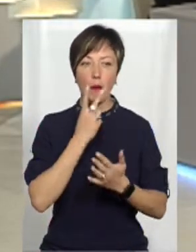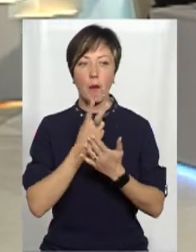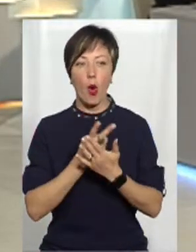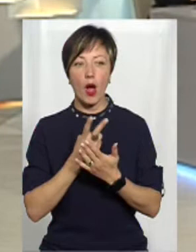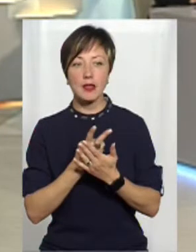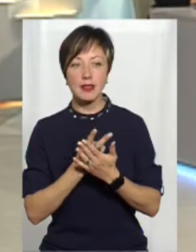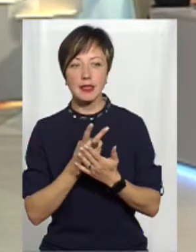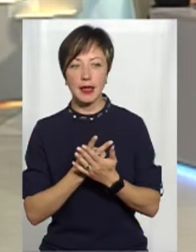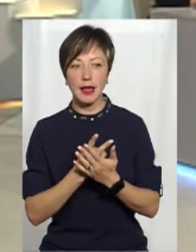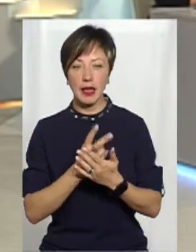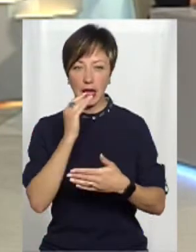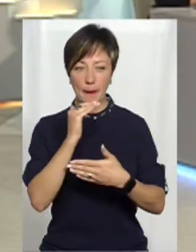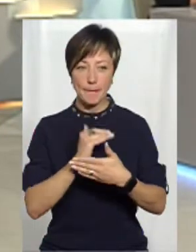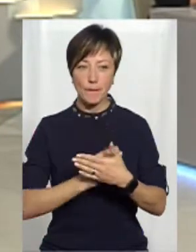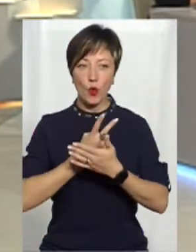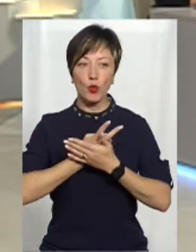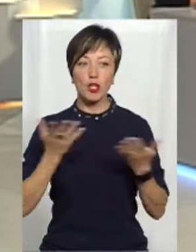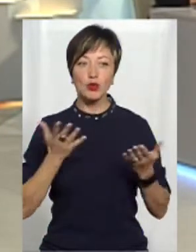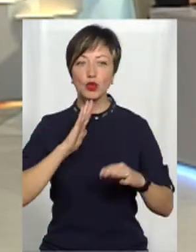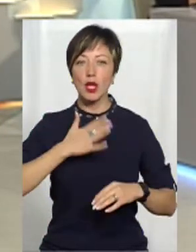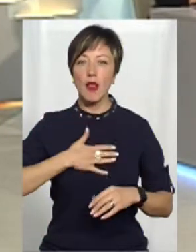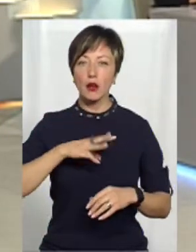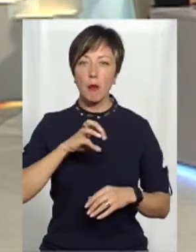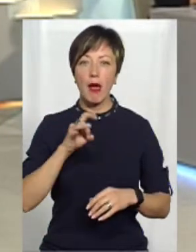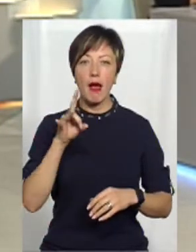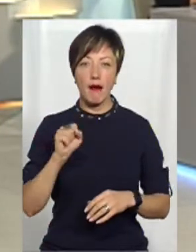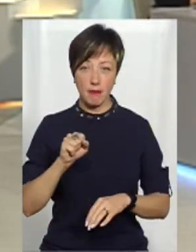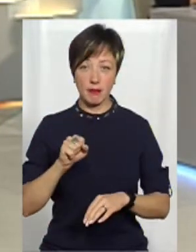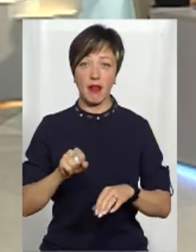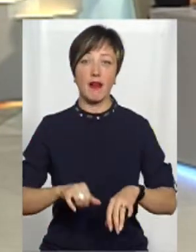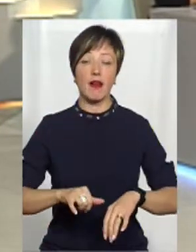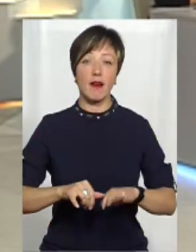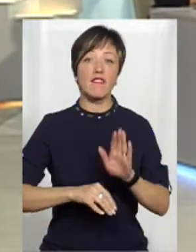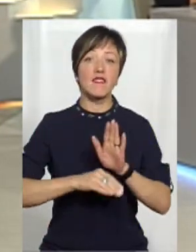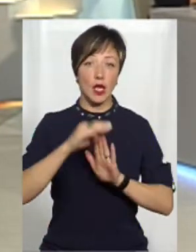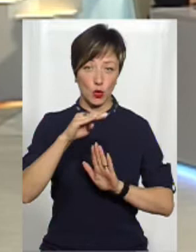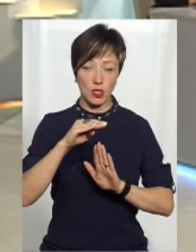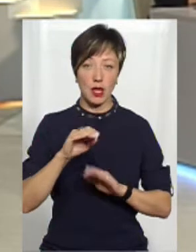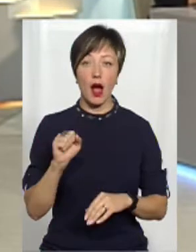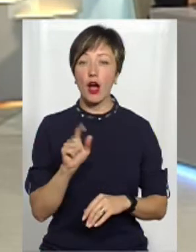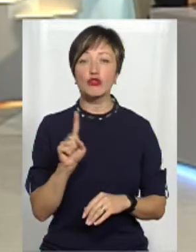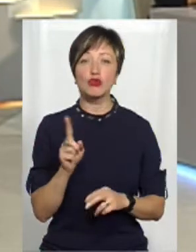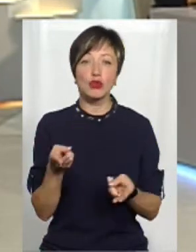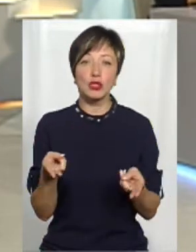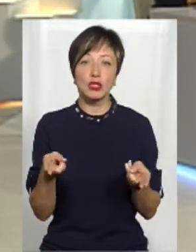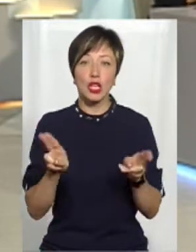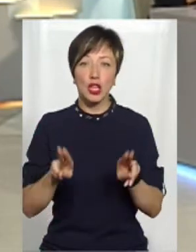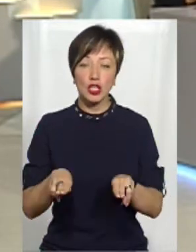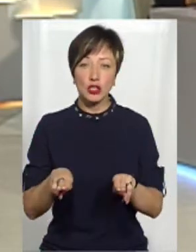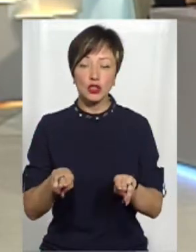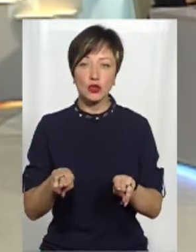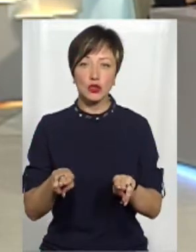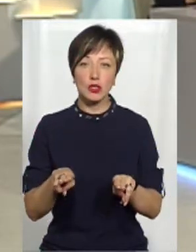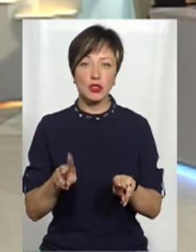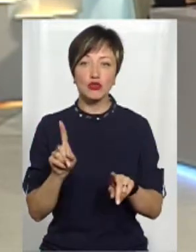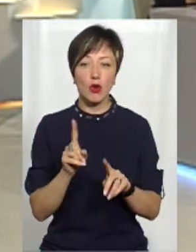показники публічності нашого мера виросли. А що залишилося те, що